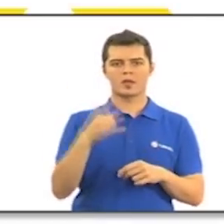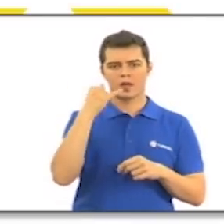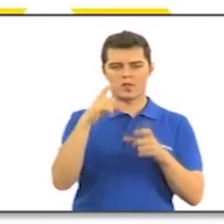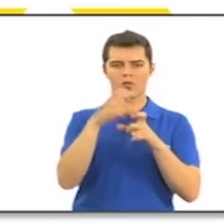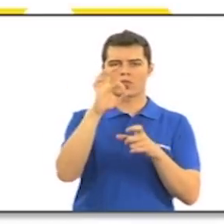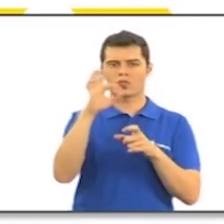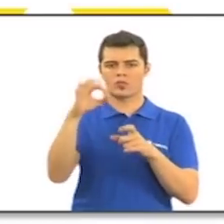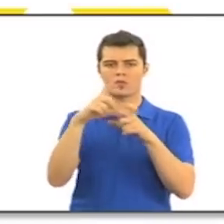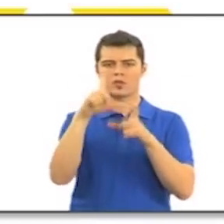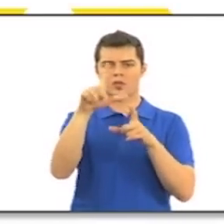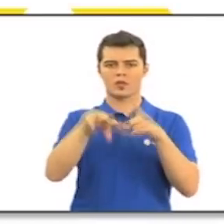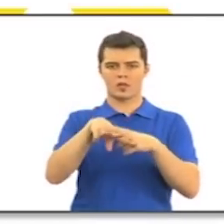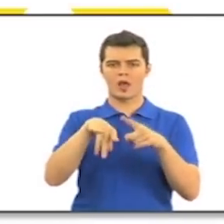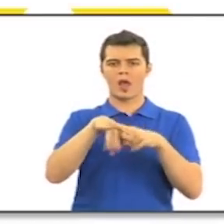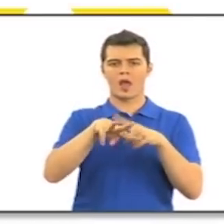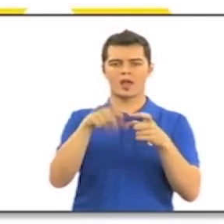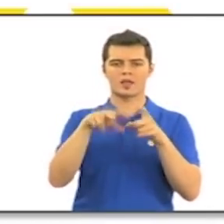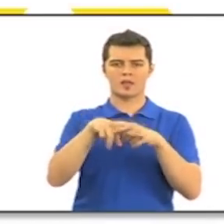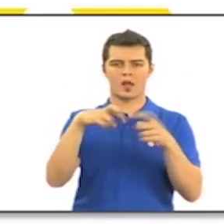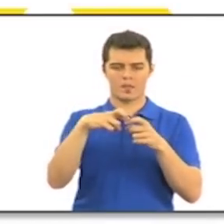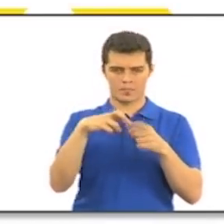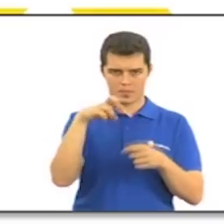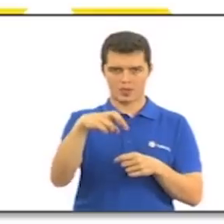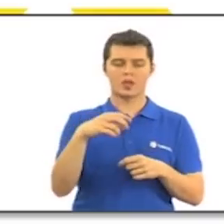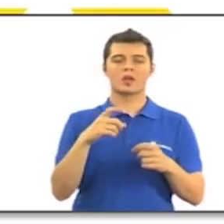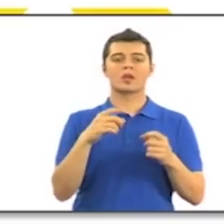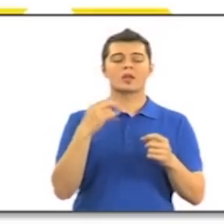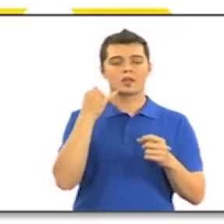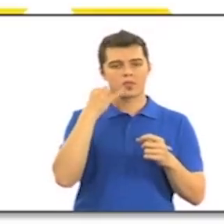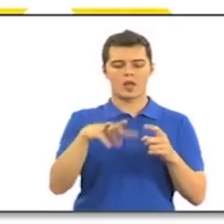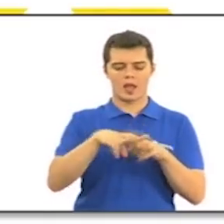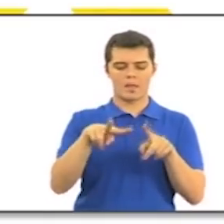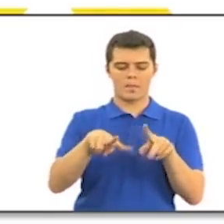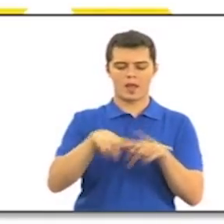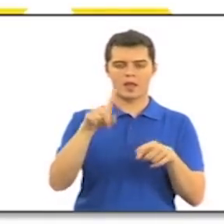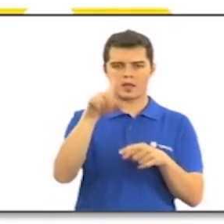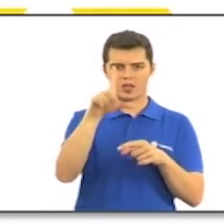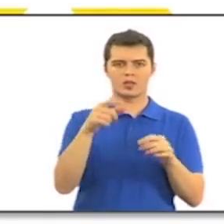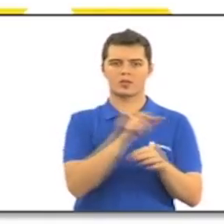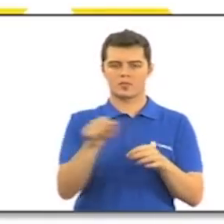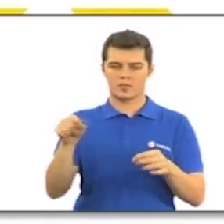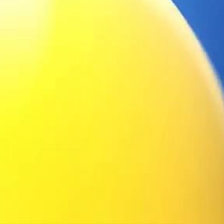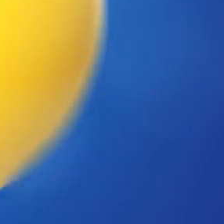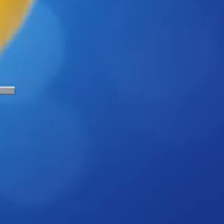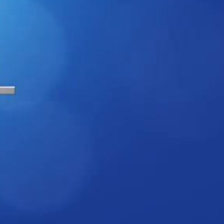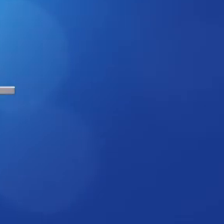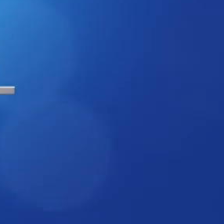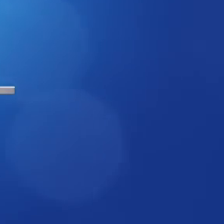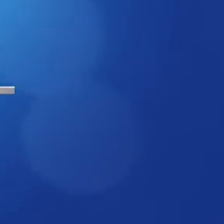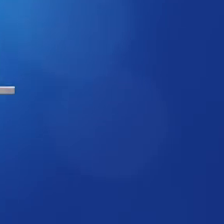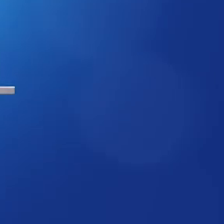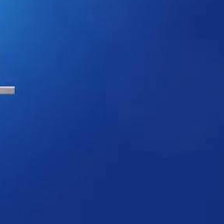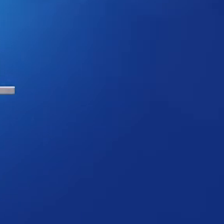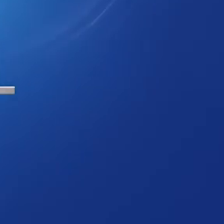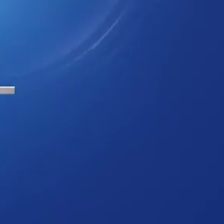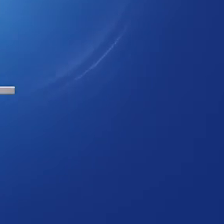Max serisi cihazlarda yani Max Plus 5 ve Max Pro 5'te Google hesap kurulumunun nasıl yapılacağını anlatacağım.